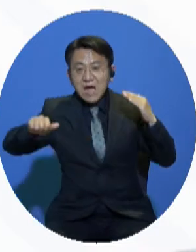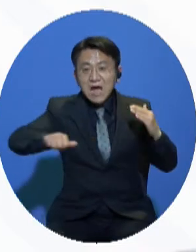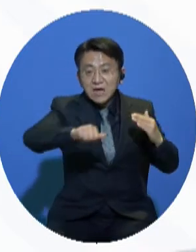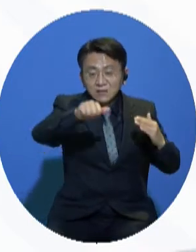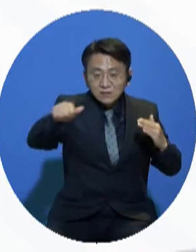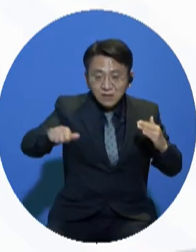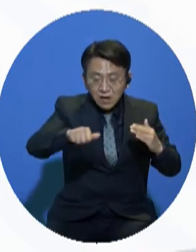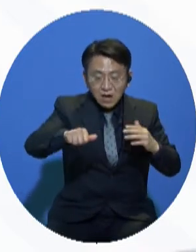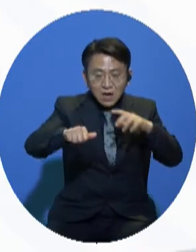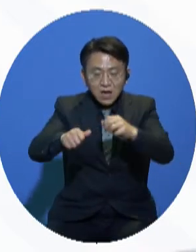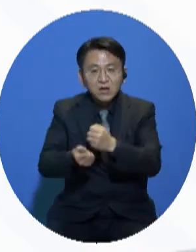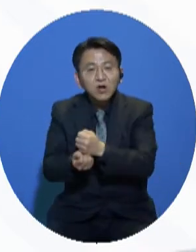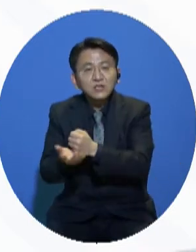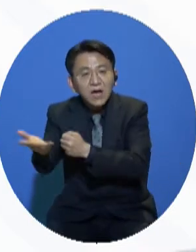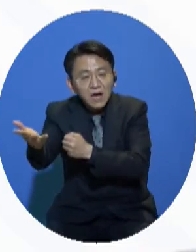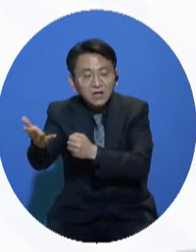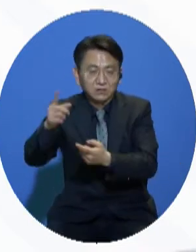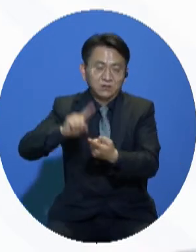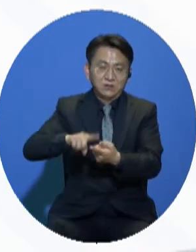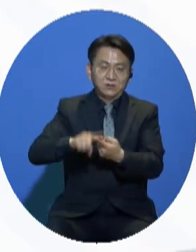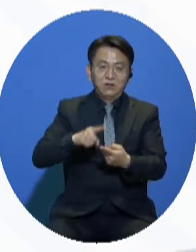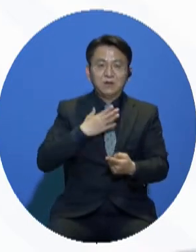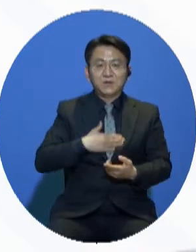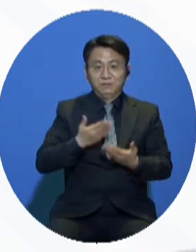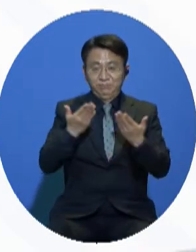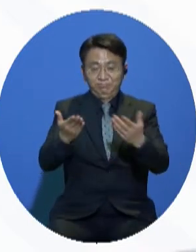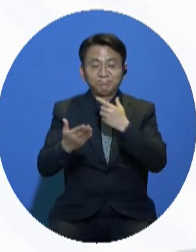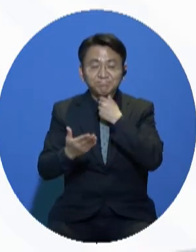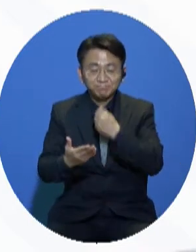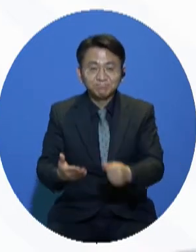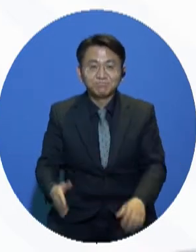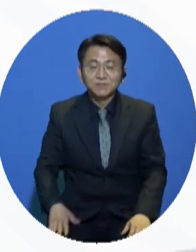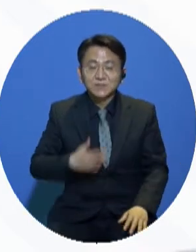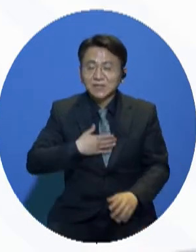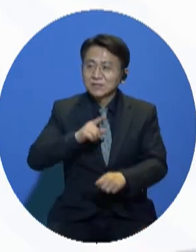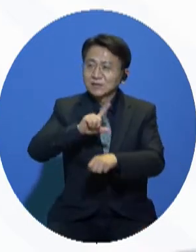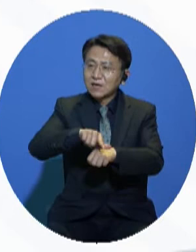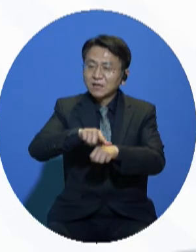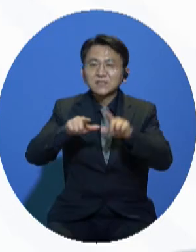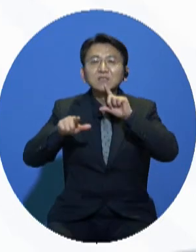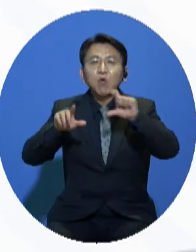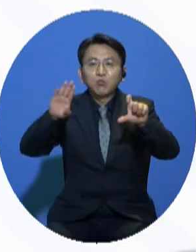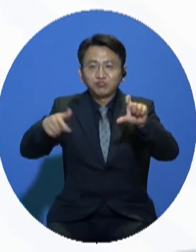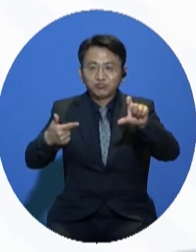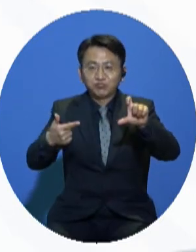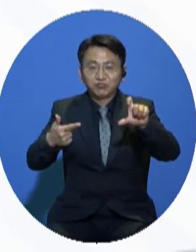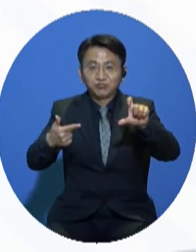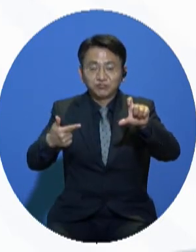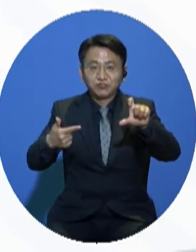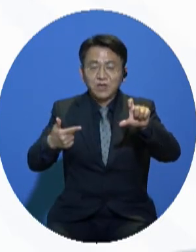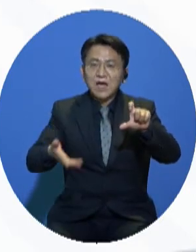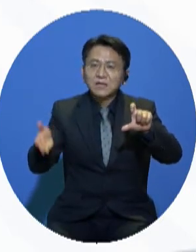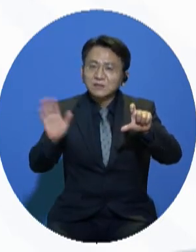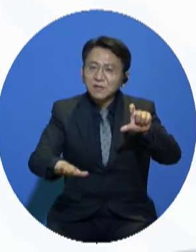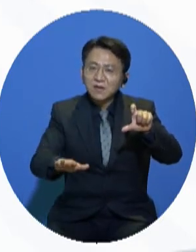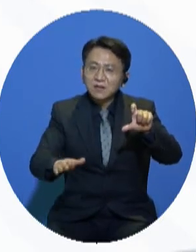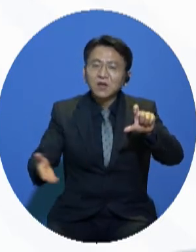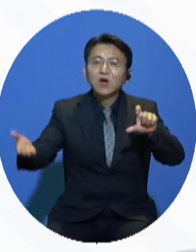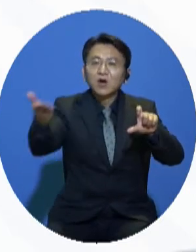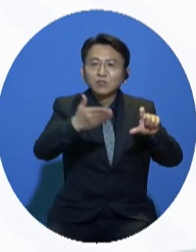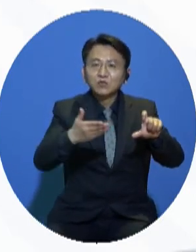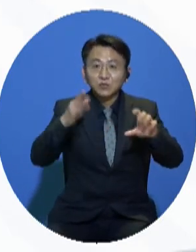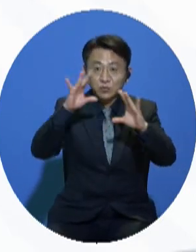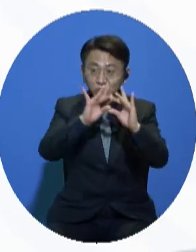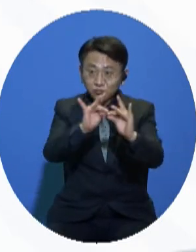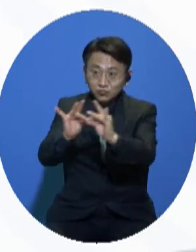남긴 유산에 대해서 말씀을 드리기 위해서 함께하게 되었습니다. 저에게 주어진 시간은 15분이라고 들었습니다. 하지만 여러분 모두